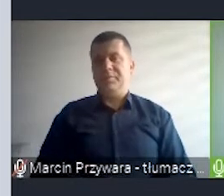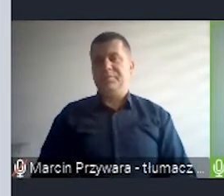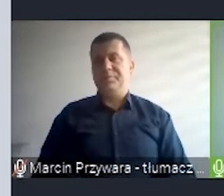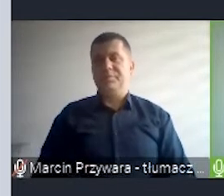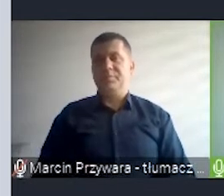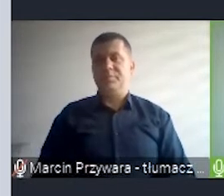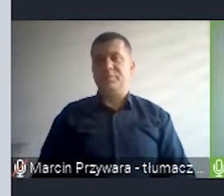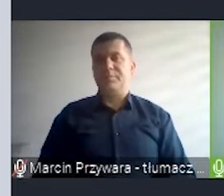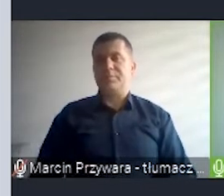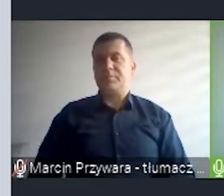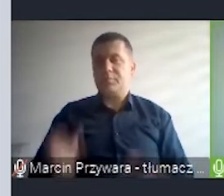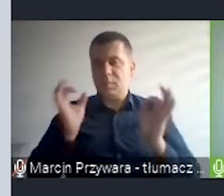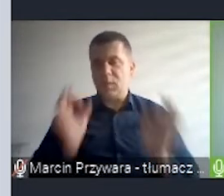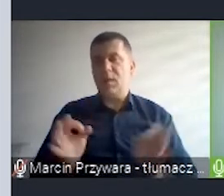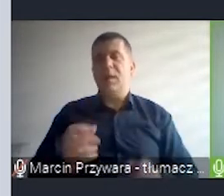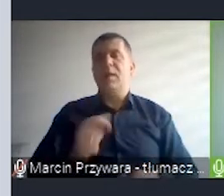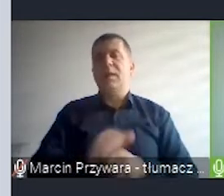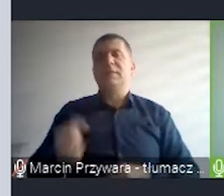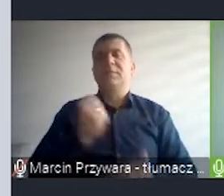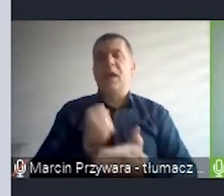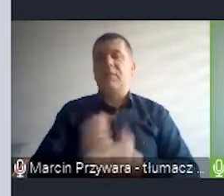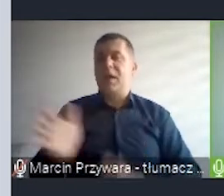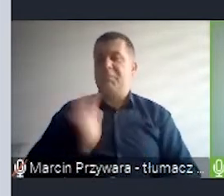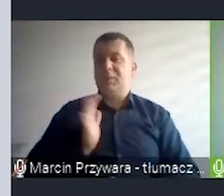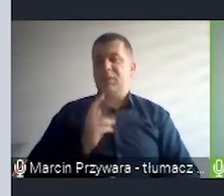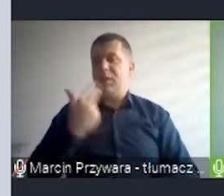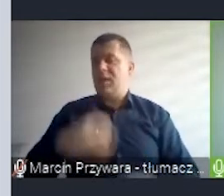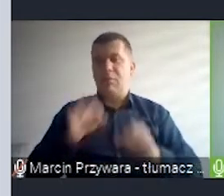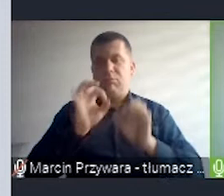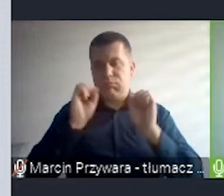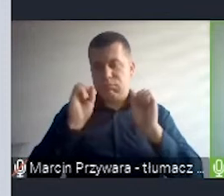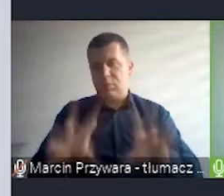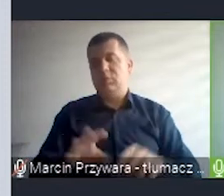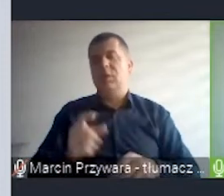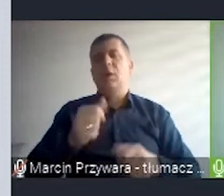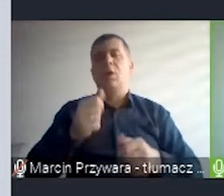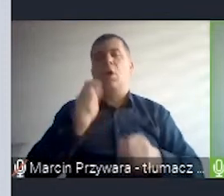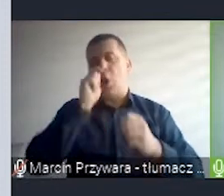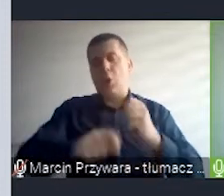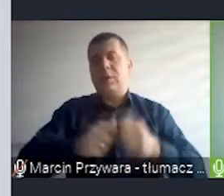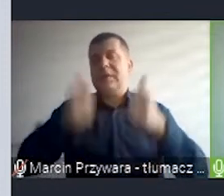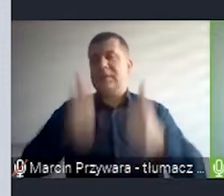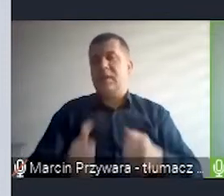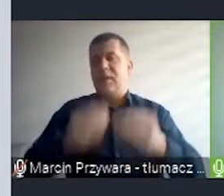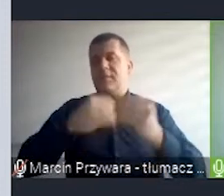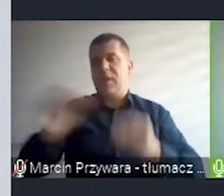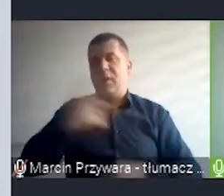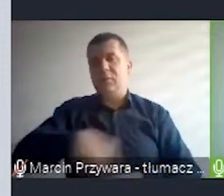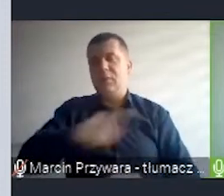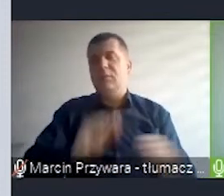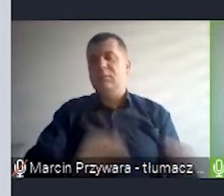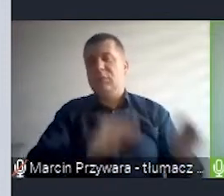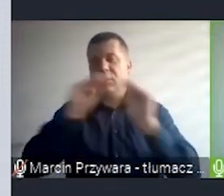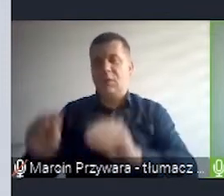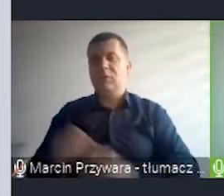momencie, jako że względy bezpieczeństwa nie pozwalają na prowadzenie kontroli stacjonarnie, większość z nich przeniosła